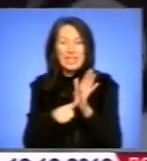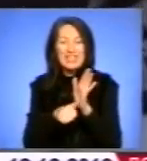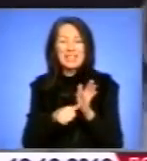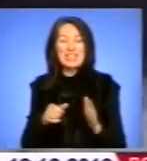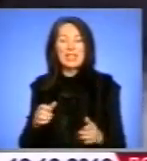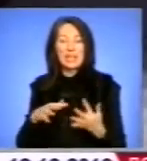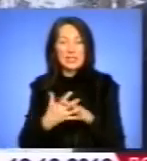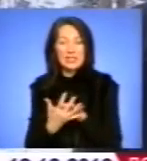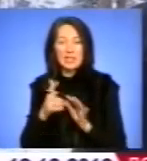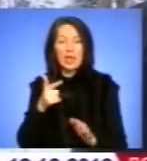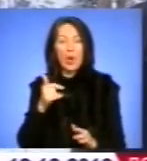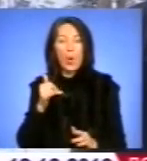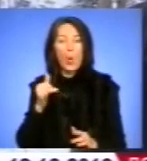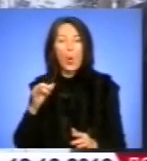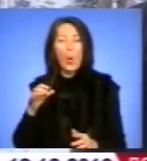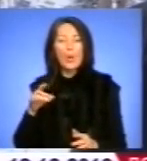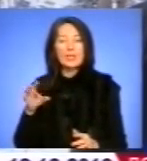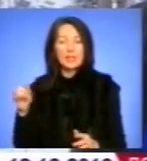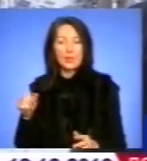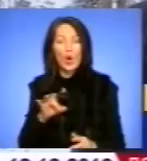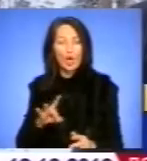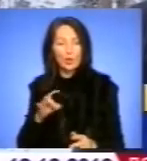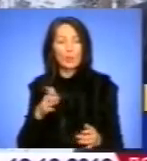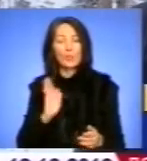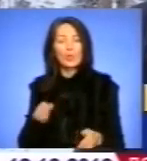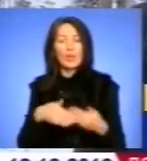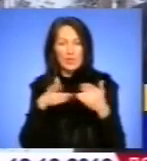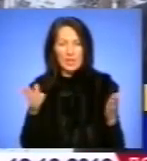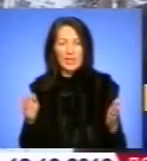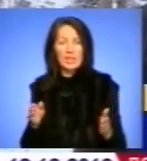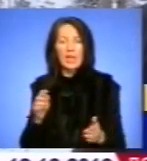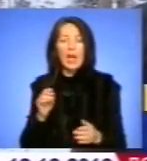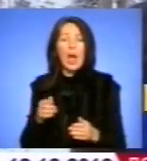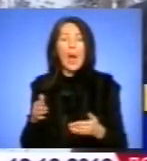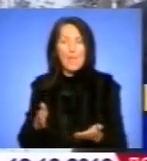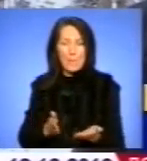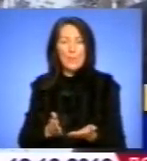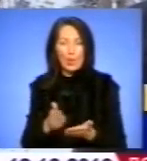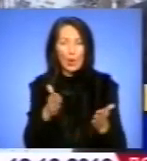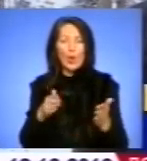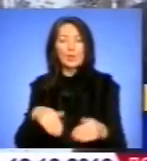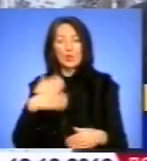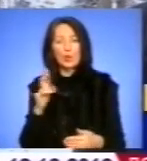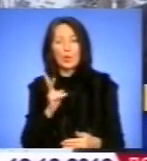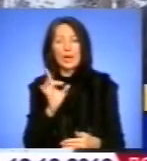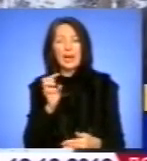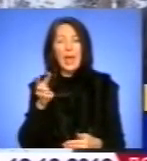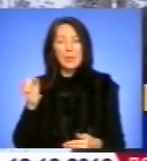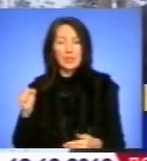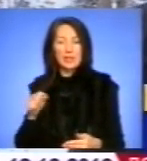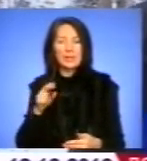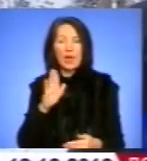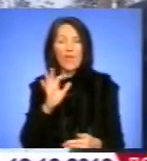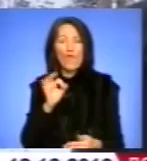було відкрито автобусні маршрути в сторону Кременця, в сторону Волочиська, але через Підволочиськ, тому